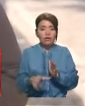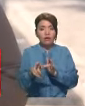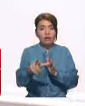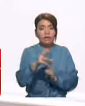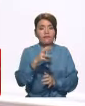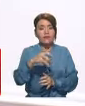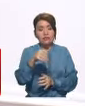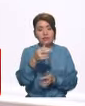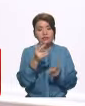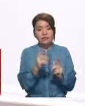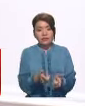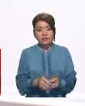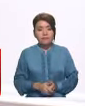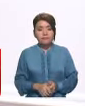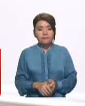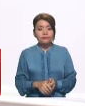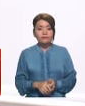МВД.